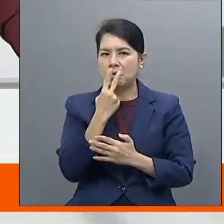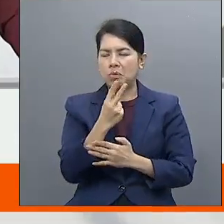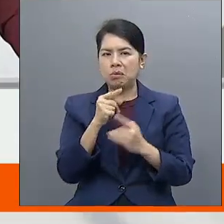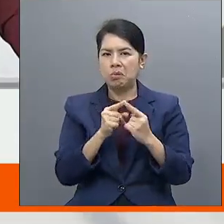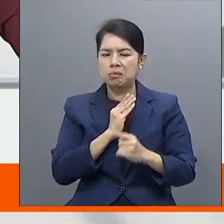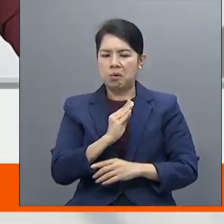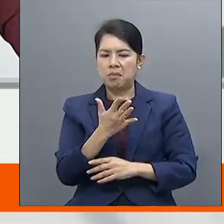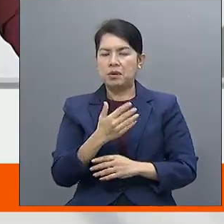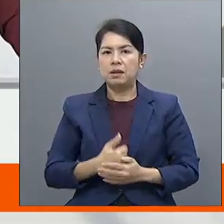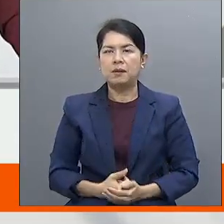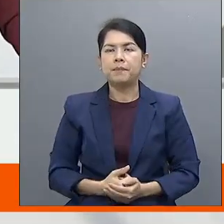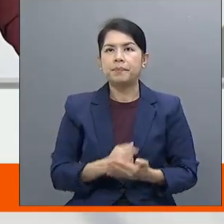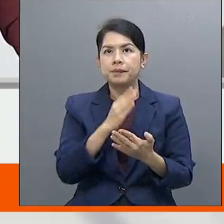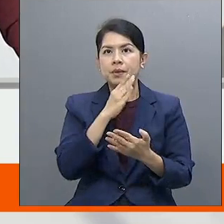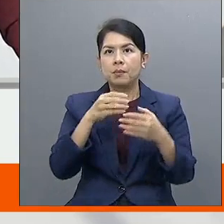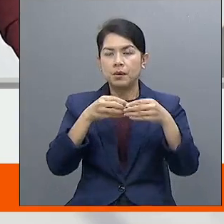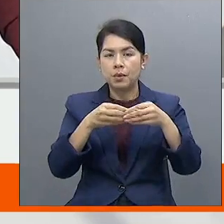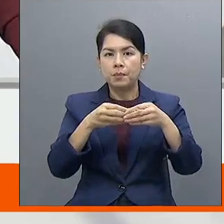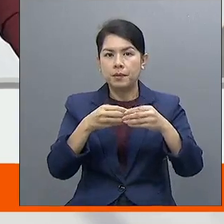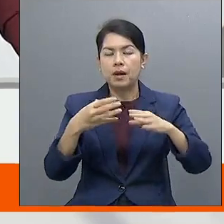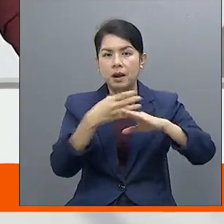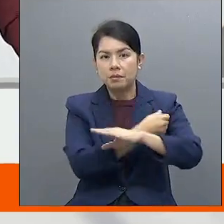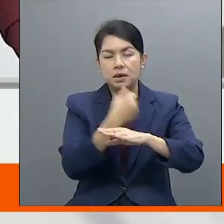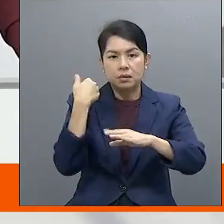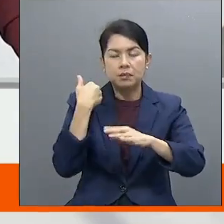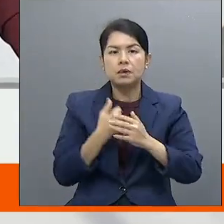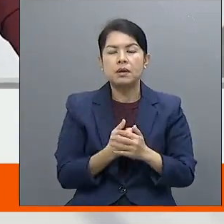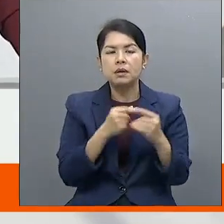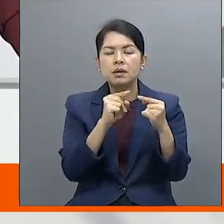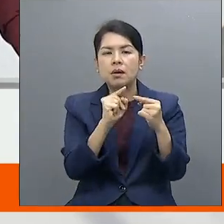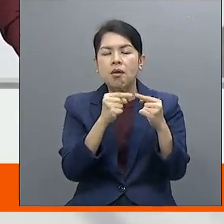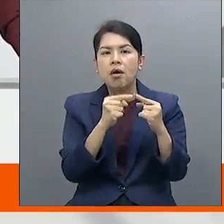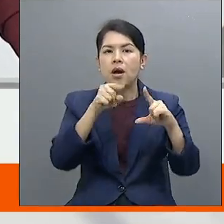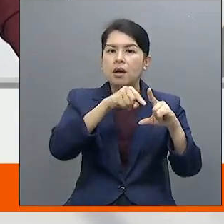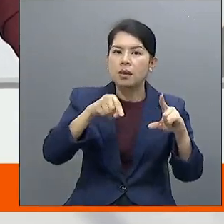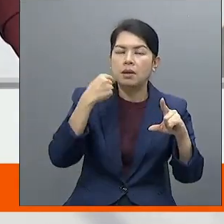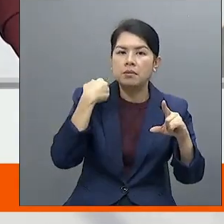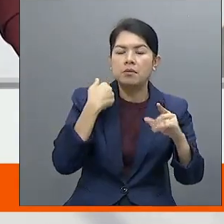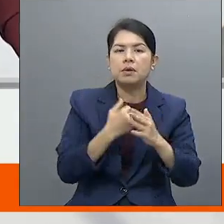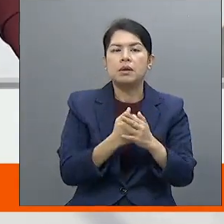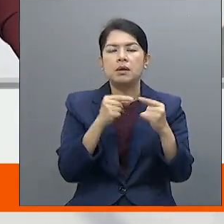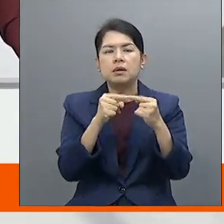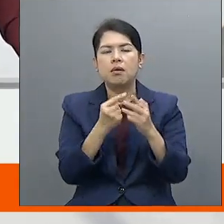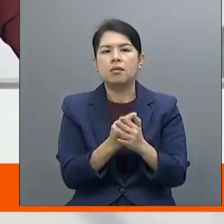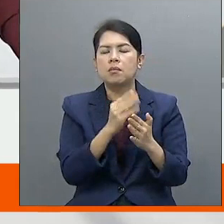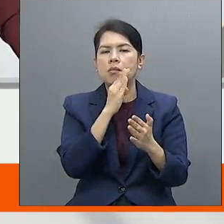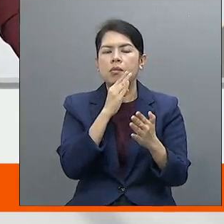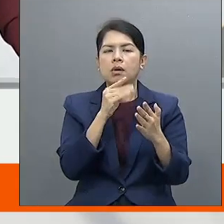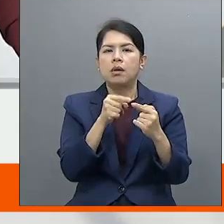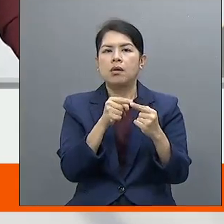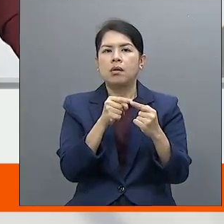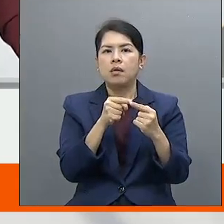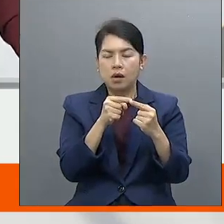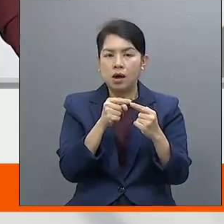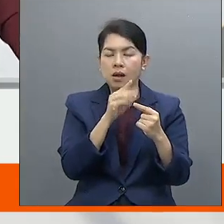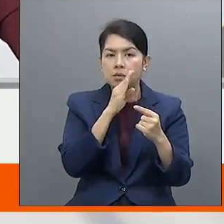ามารถดึงเสียงส.ส.ที่อาจจะเป็นส.ส.ข้ามขั้วหรือแม้แต่ความนิยมจากตัวส.ว.ที่ไม่เห็นด้วยกับก้าว